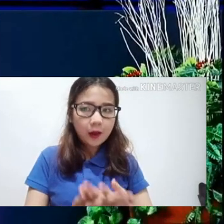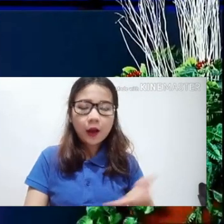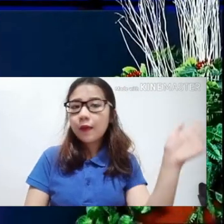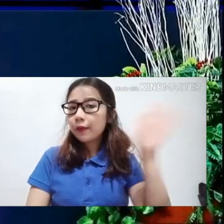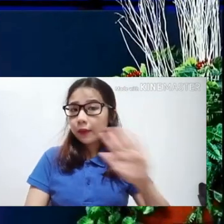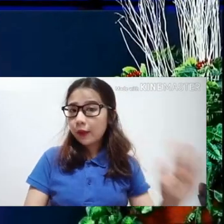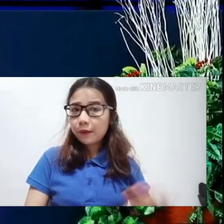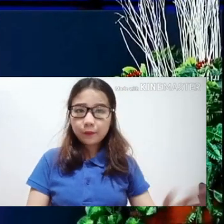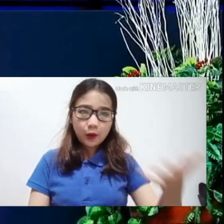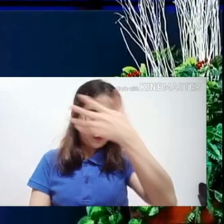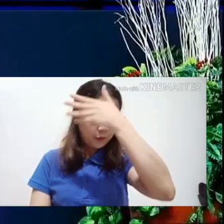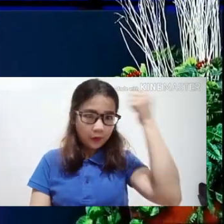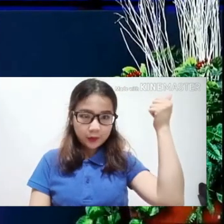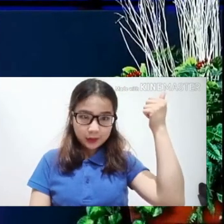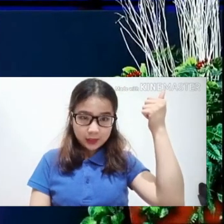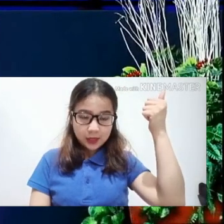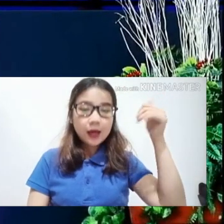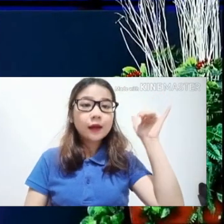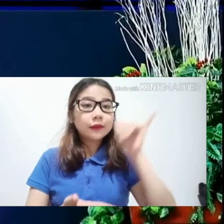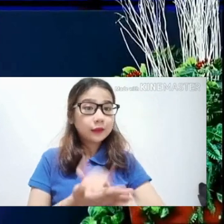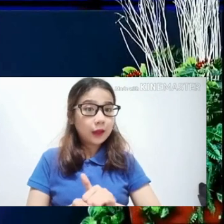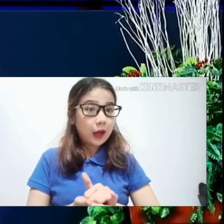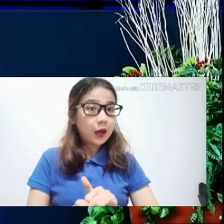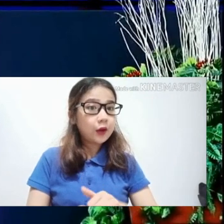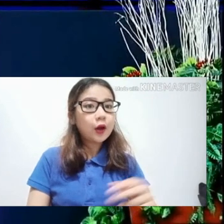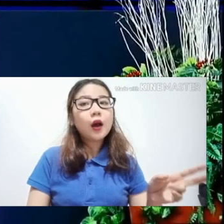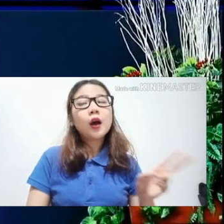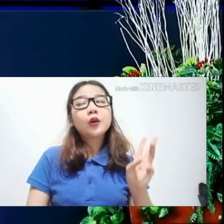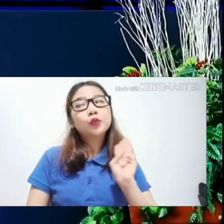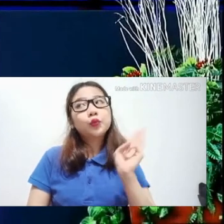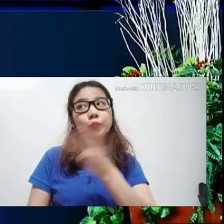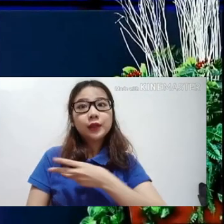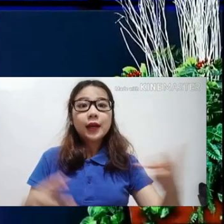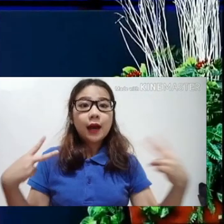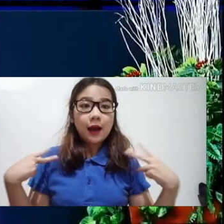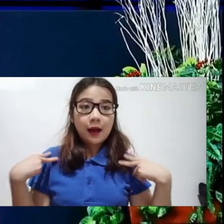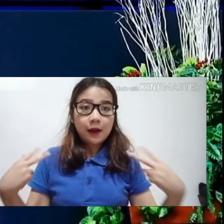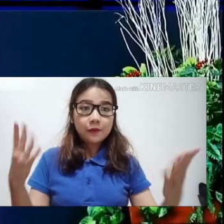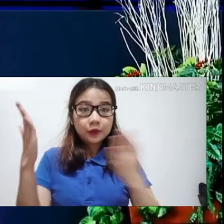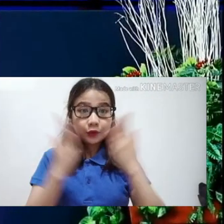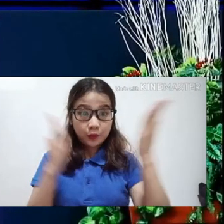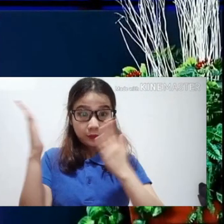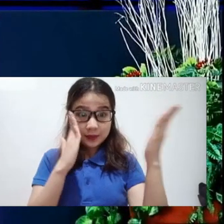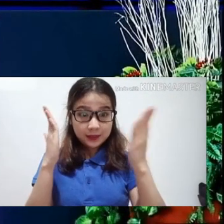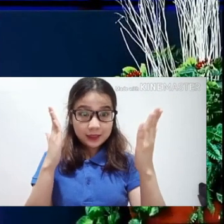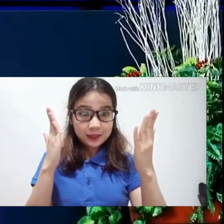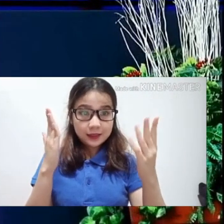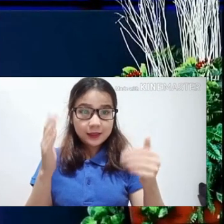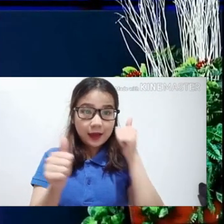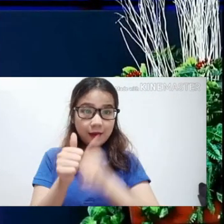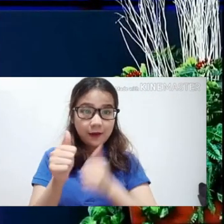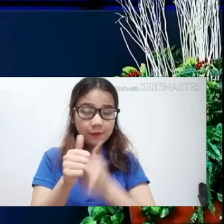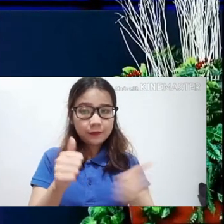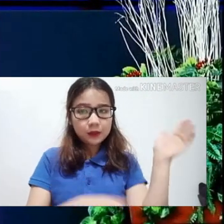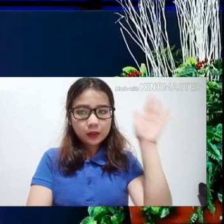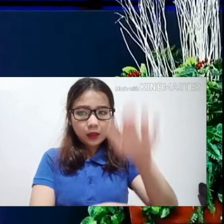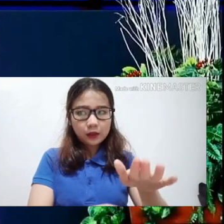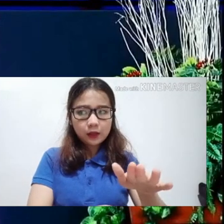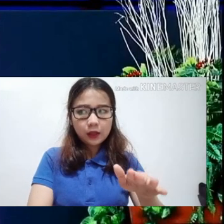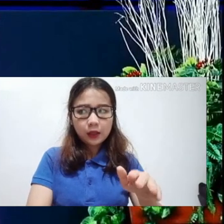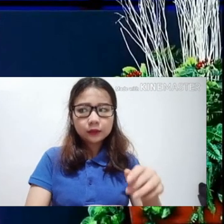ating pong programa. At huwag niyo pong kalimutan, marami po po tayong mga revival services every night at 6 p.m. Join us. And